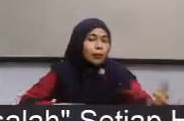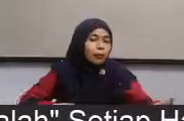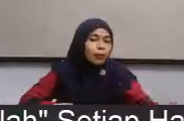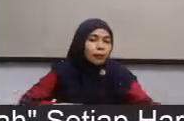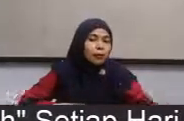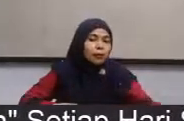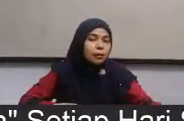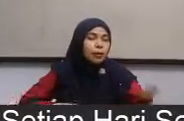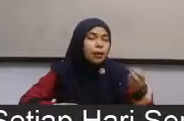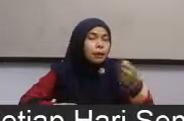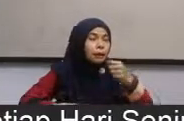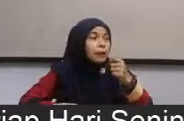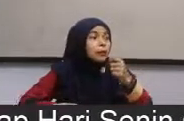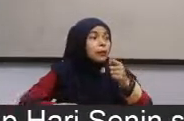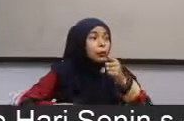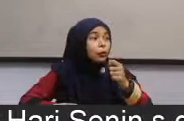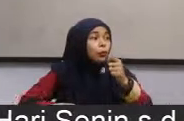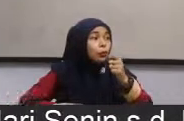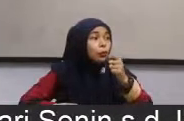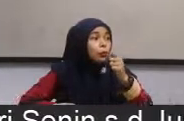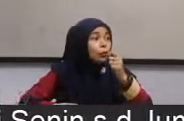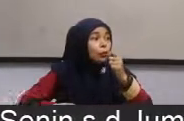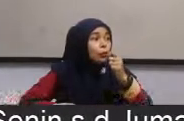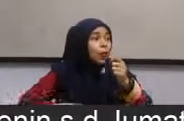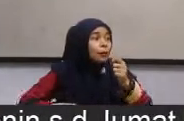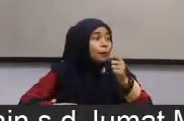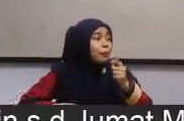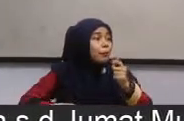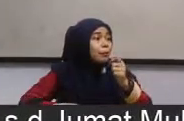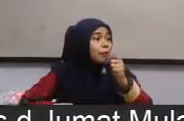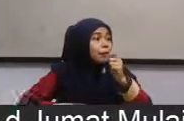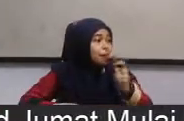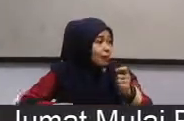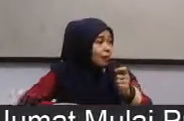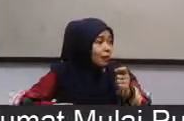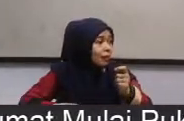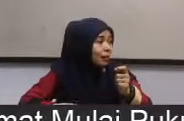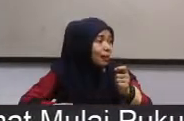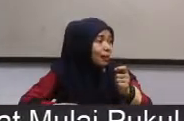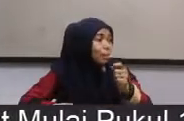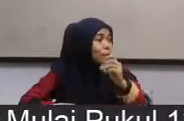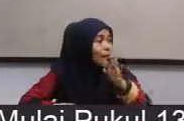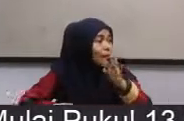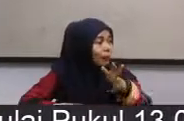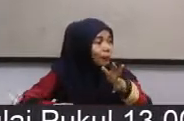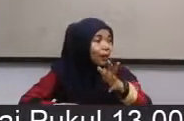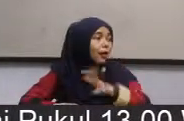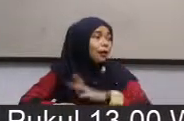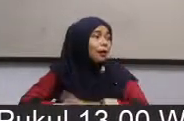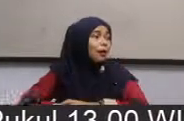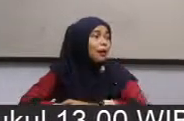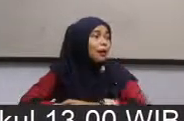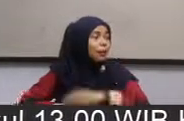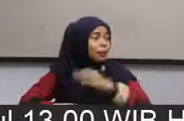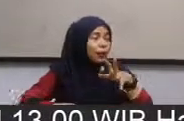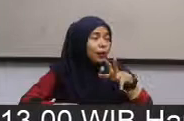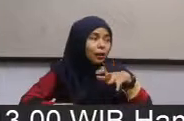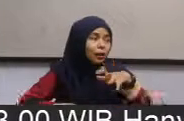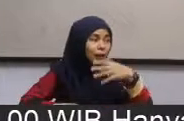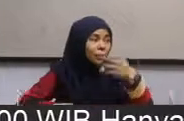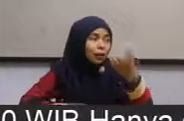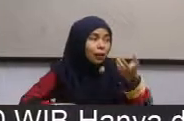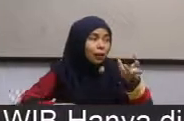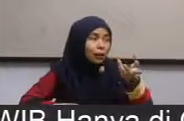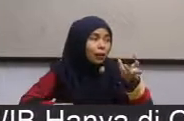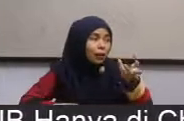tidak baik demi mendapatkan keuntungan pribadi ya untuk mereka mereka hanya untuk mereka